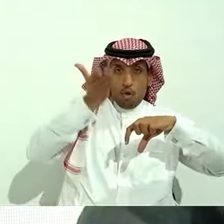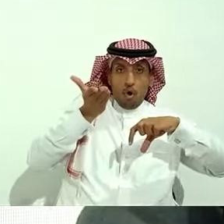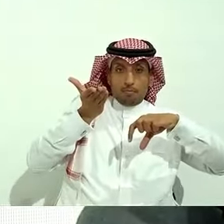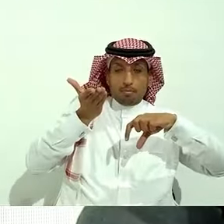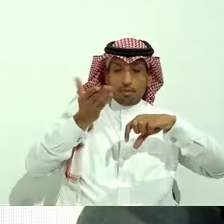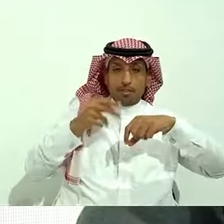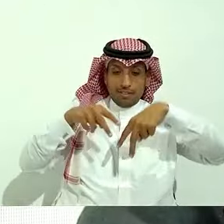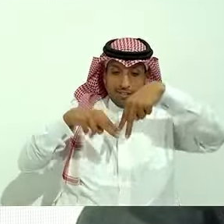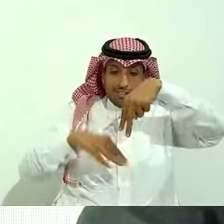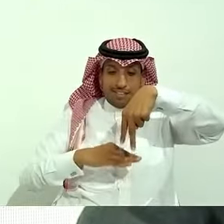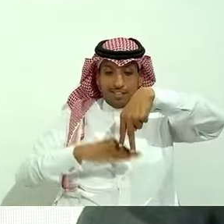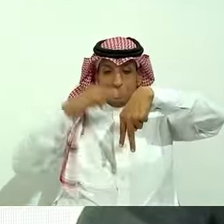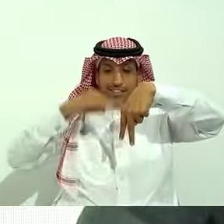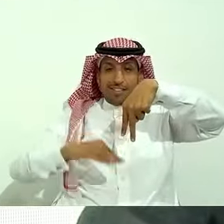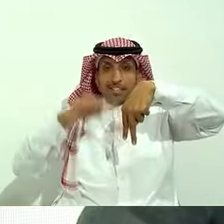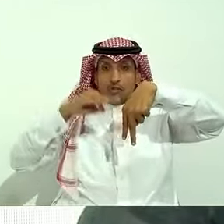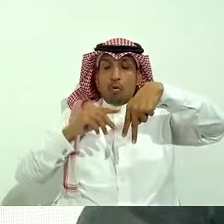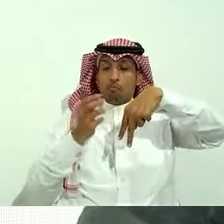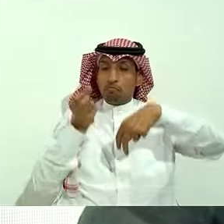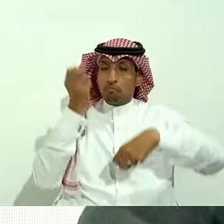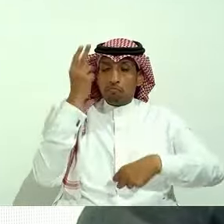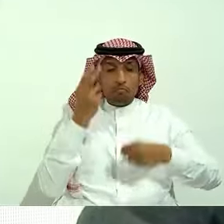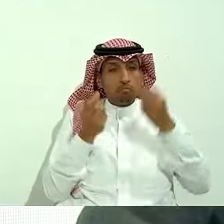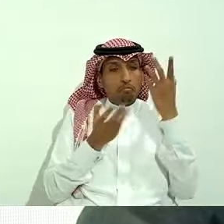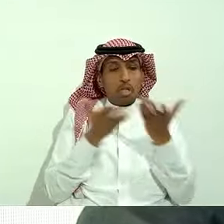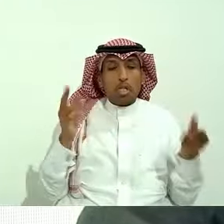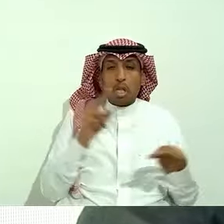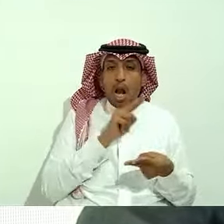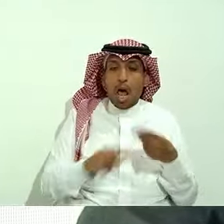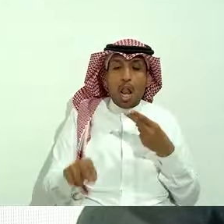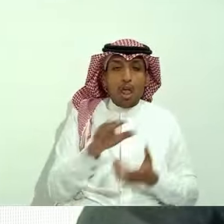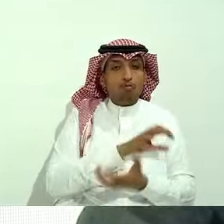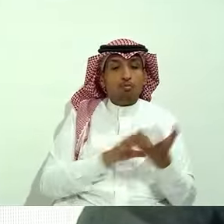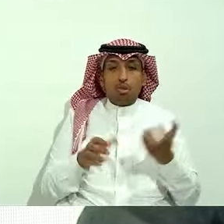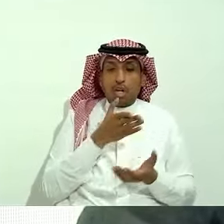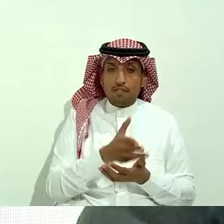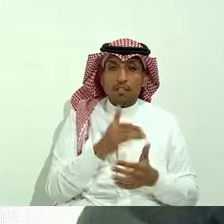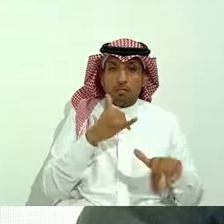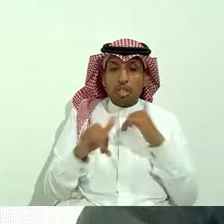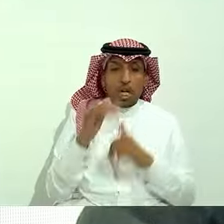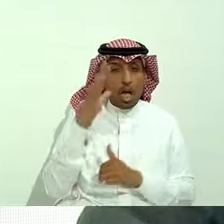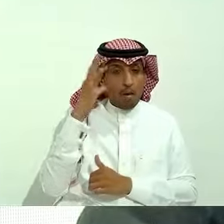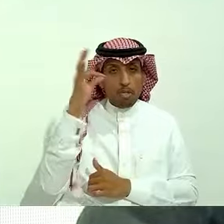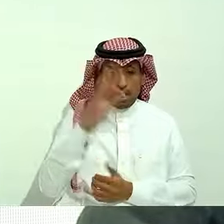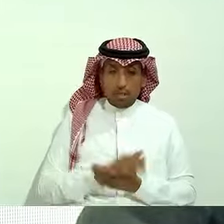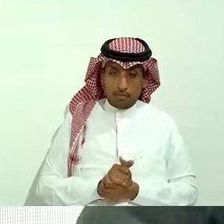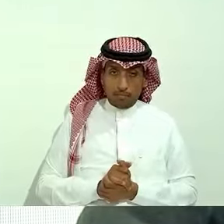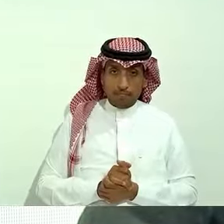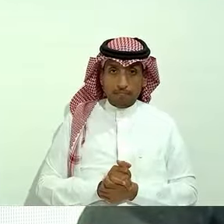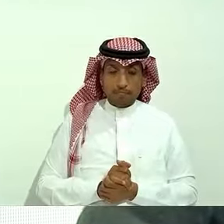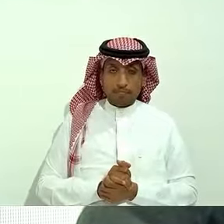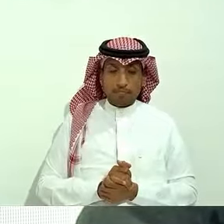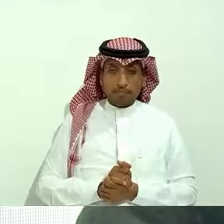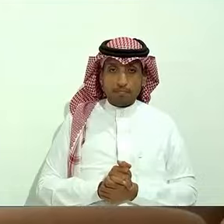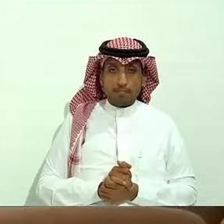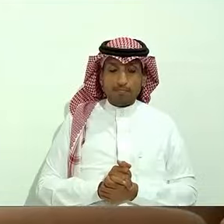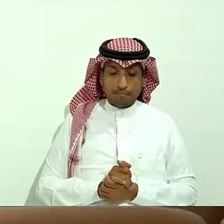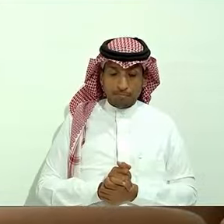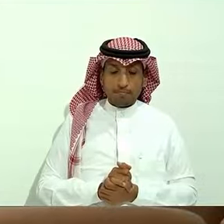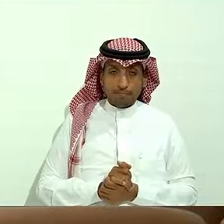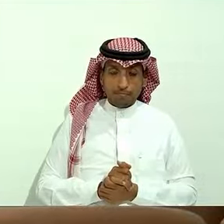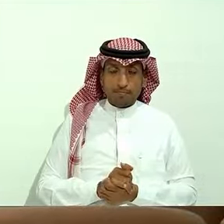ويقصر، فعندهم أفكار كثيرة يحلون فيها مشاكلهم بطريقة إبداعية. يمكنهم هذاك